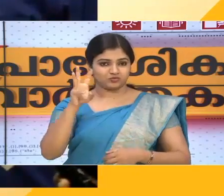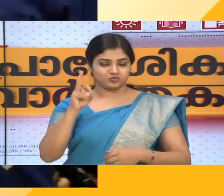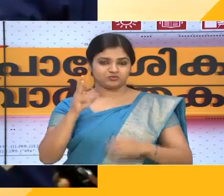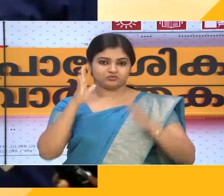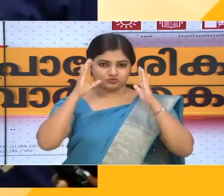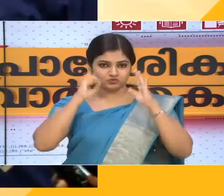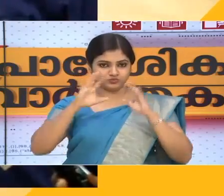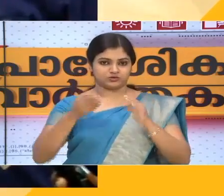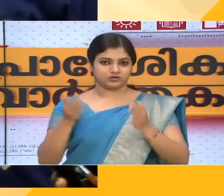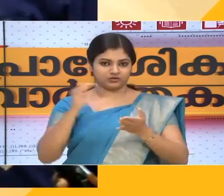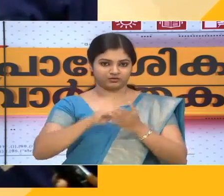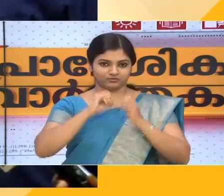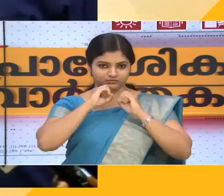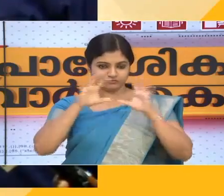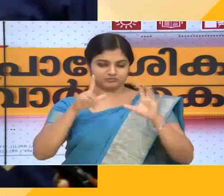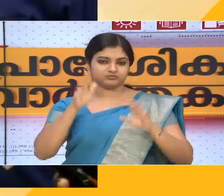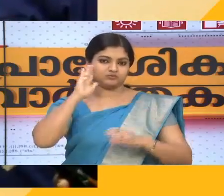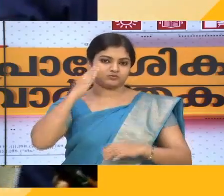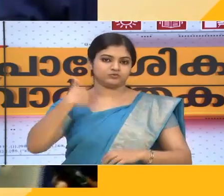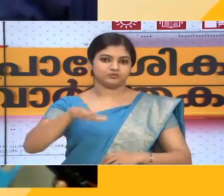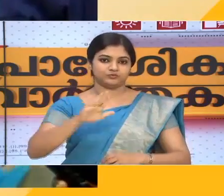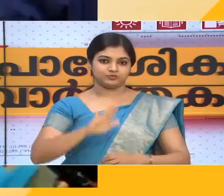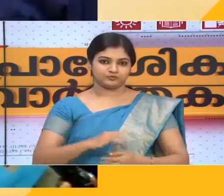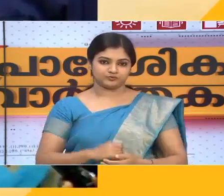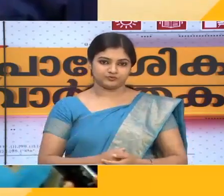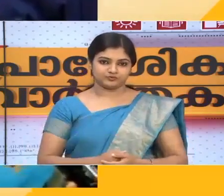ബുള്ളറ്റിനിൽ കൃത്യമായിട്ടും തരും.